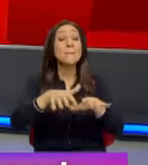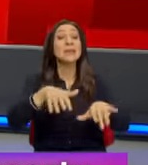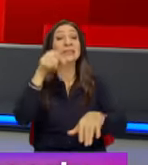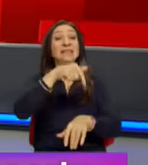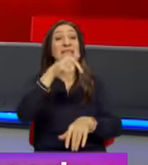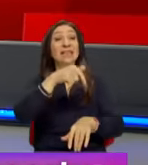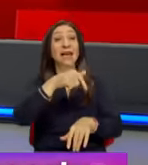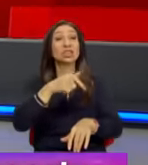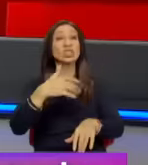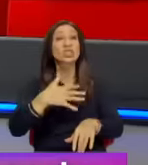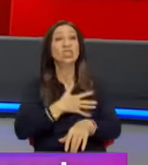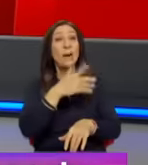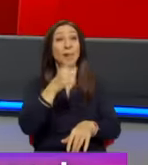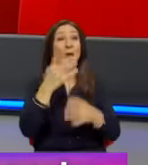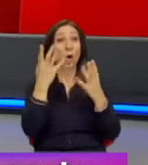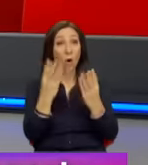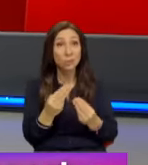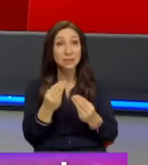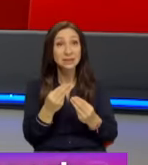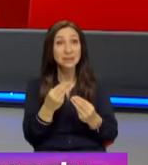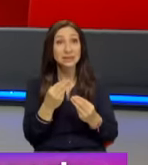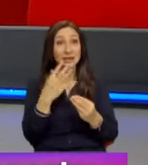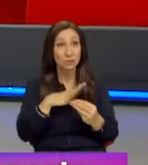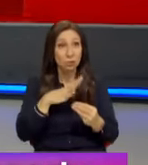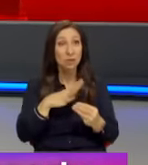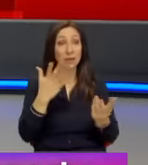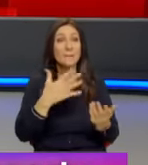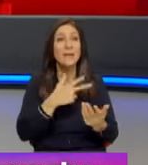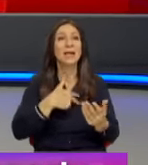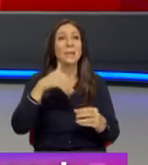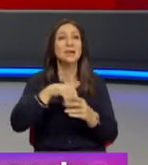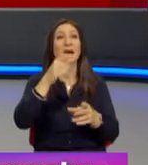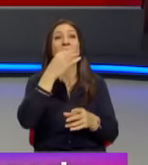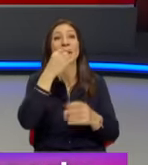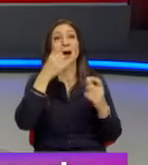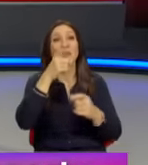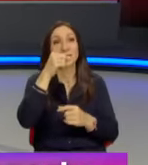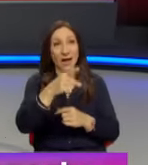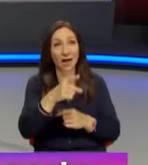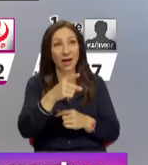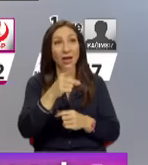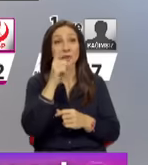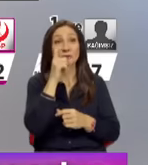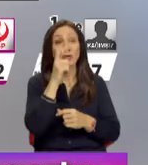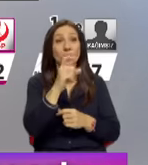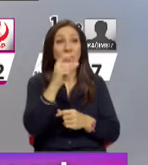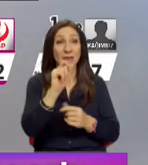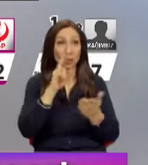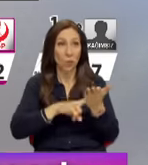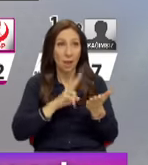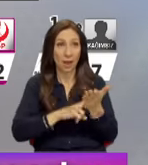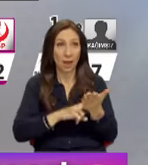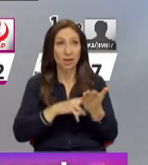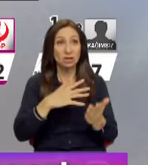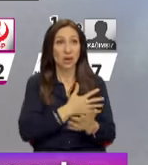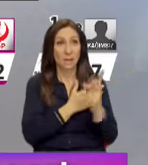de Cumhuriyet Halk Partisi'nde olması yönündeydi. İşte Belediye Meclisi Ankara'da 90 üye